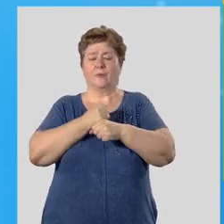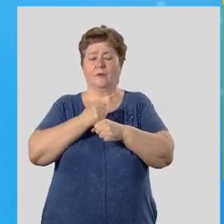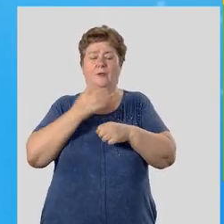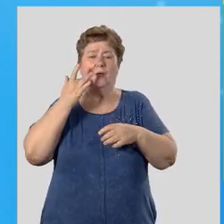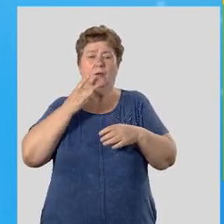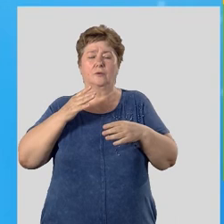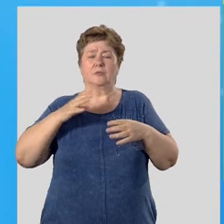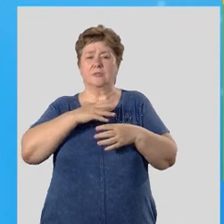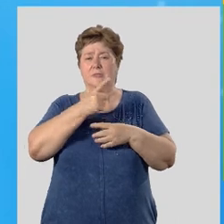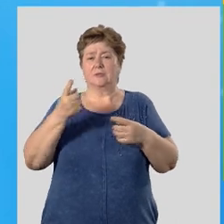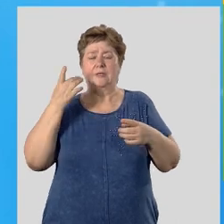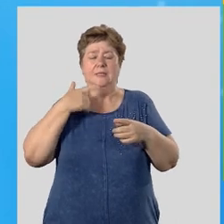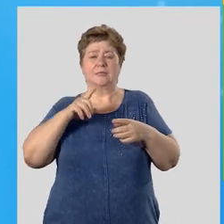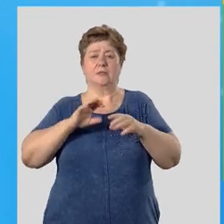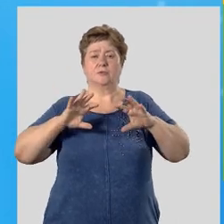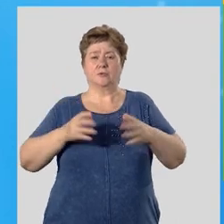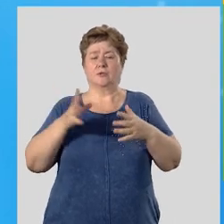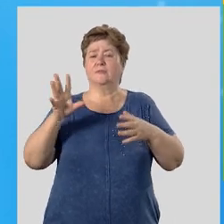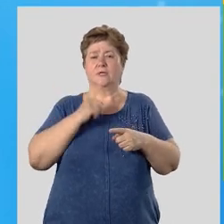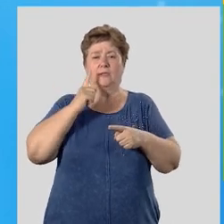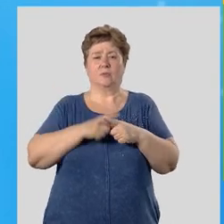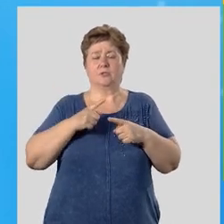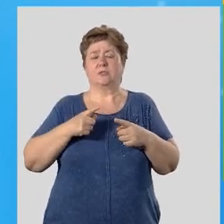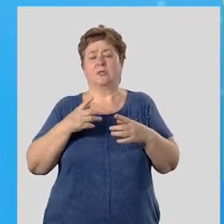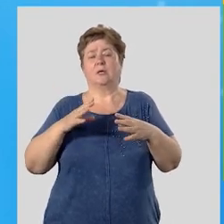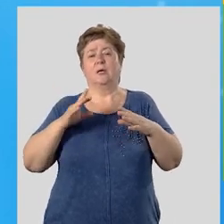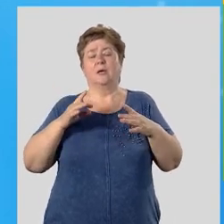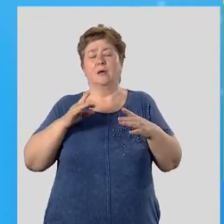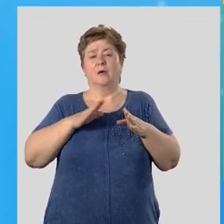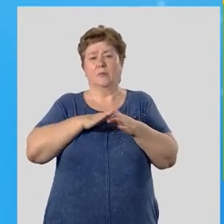где протекают все химические реакции живого.